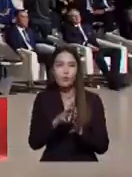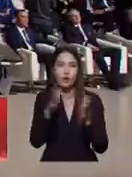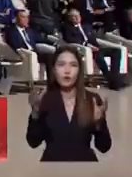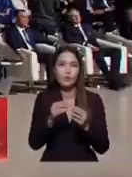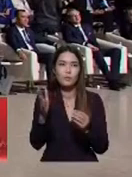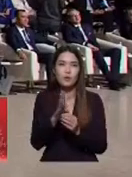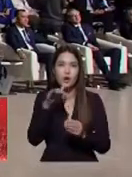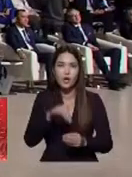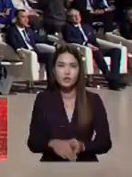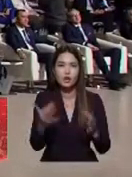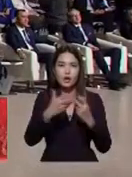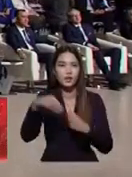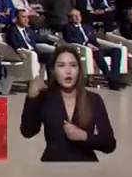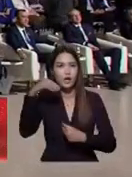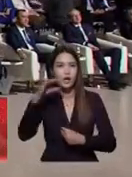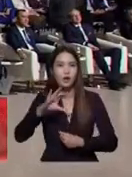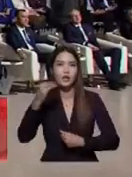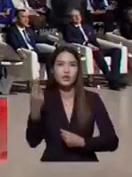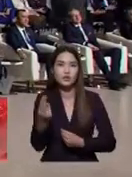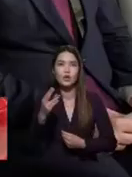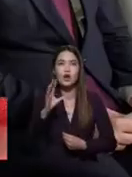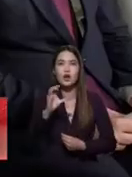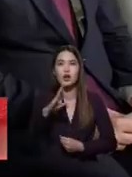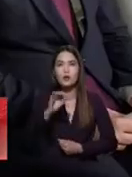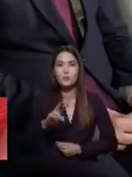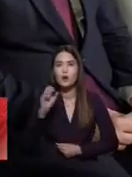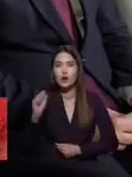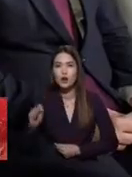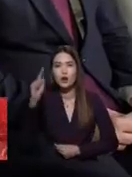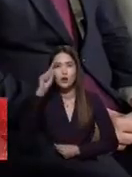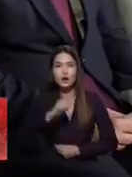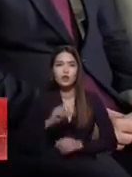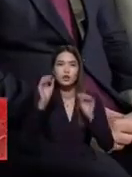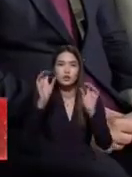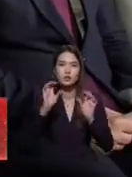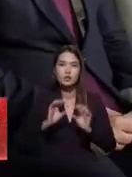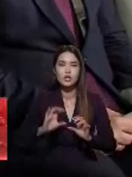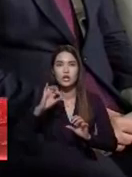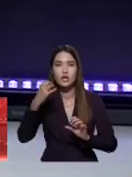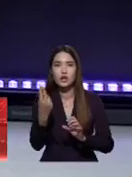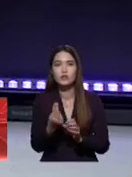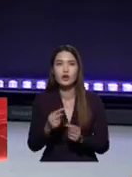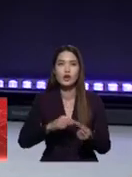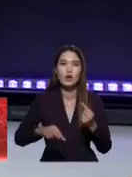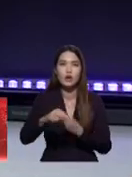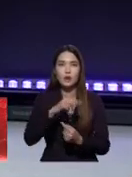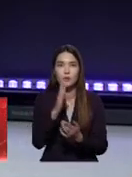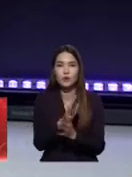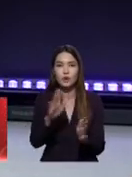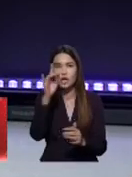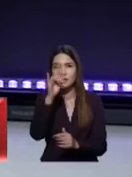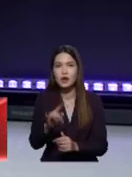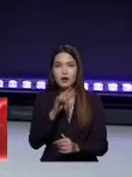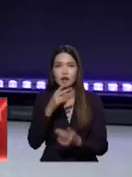15 тысяч, считает президент Ассоциации социальных инноваторов. Амин Искеров отметил, что закон о социальном предпринимательстве есть только в